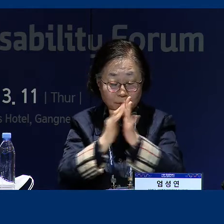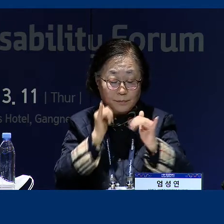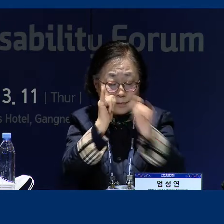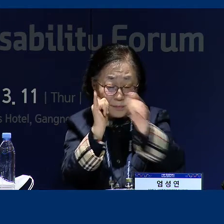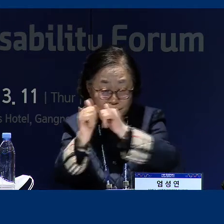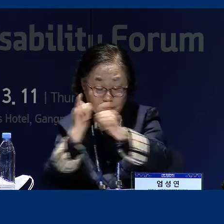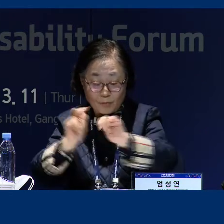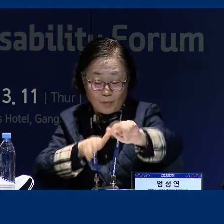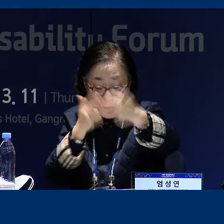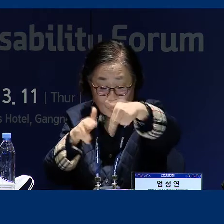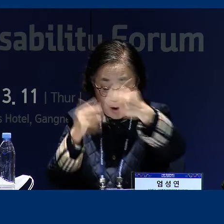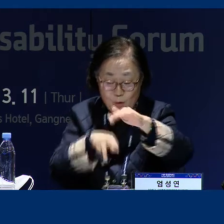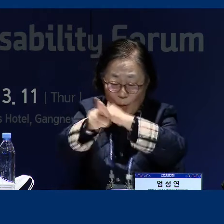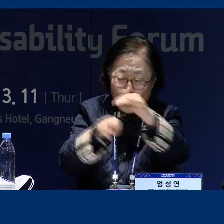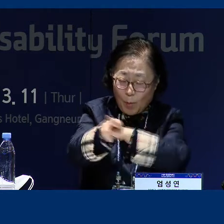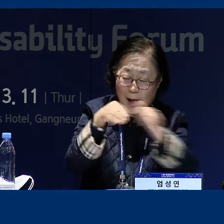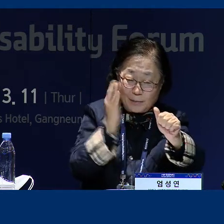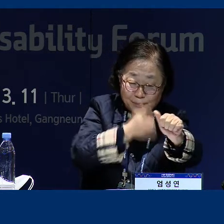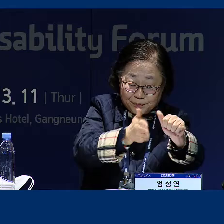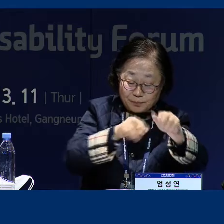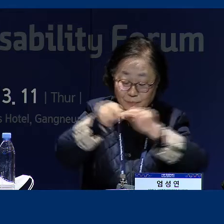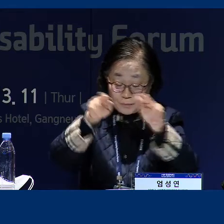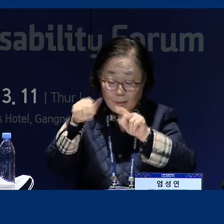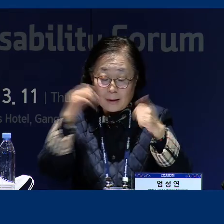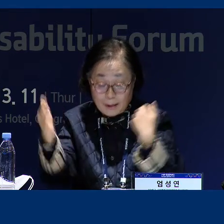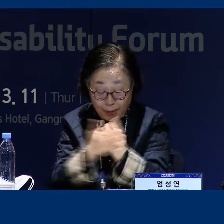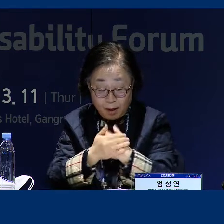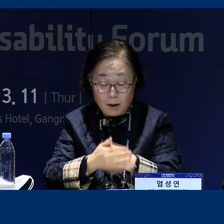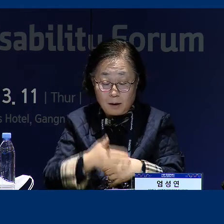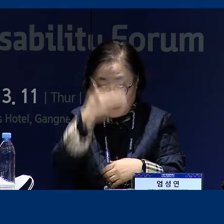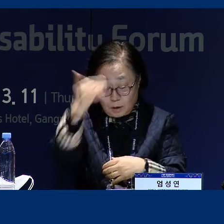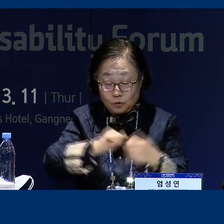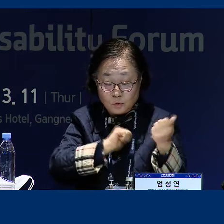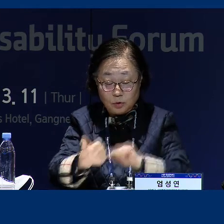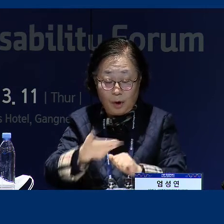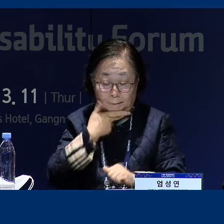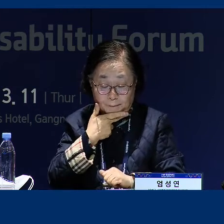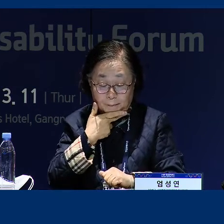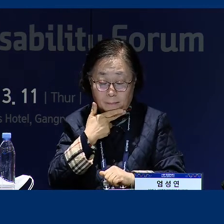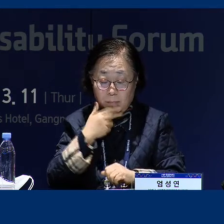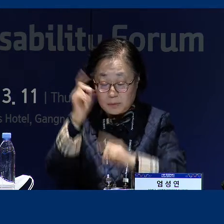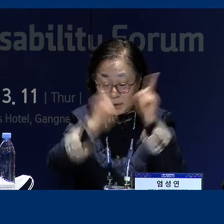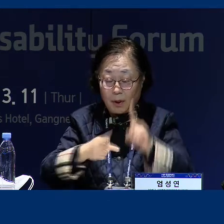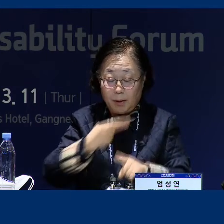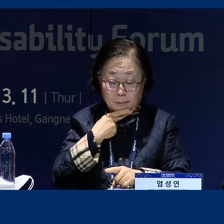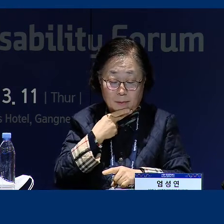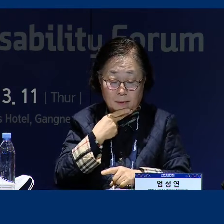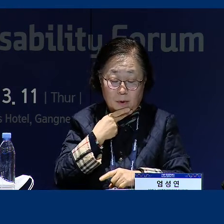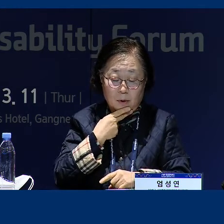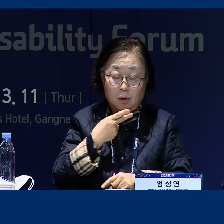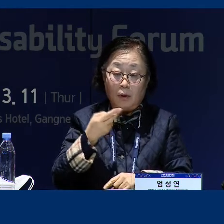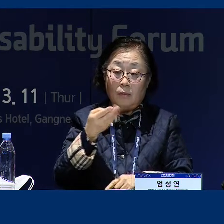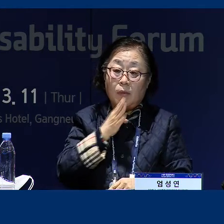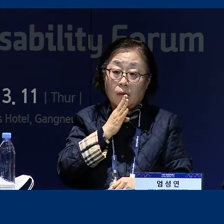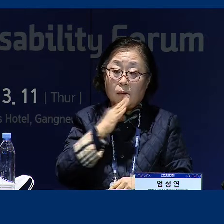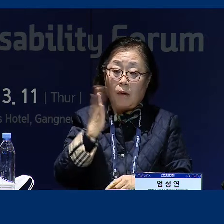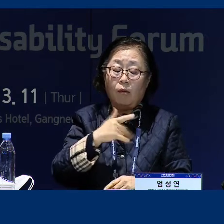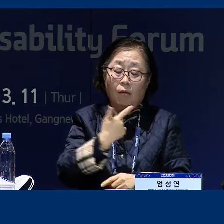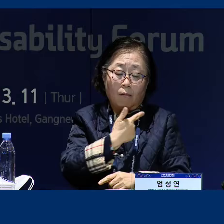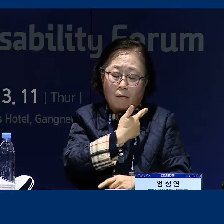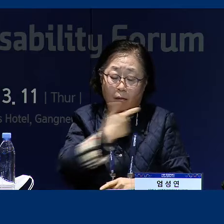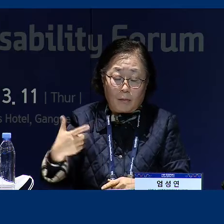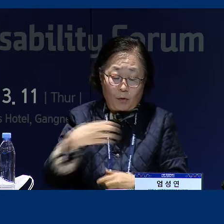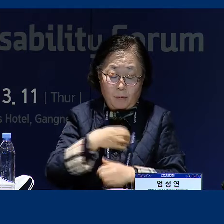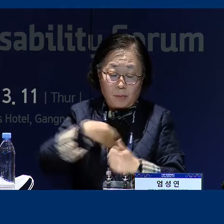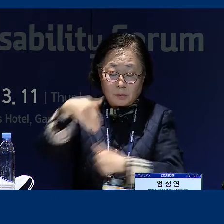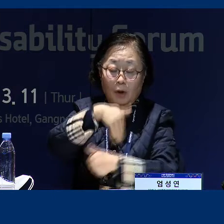이때 속초시 수어통역센터와 속초 농아인 교회 등에서 회원들에게 개별적으로 영상통화를 통해 대피 안내를 하는